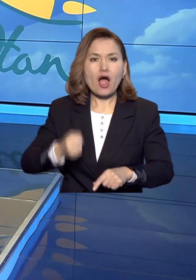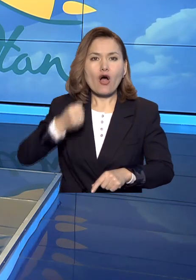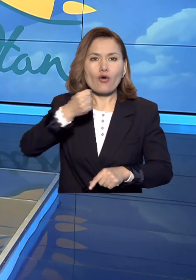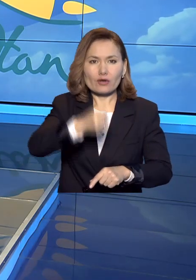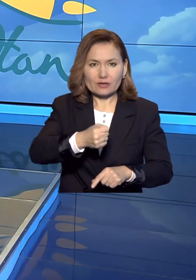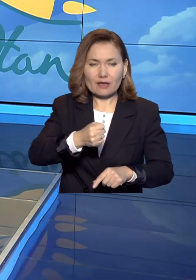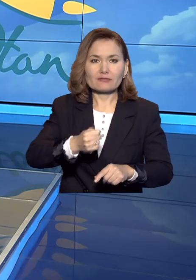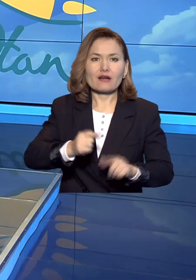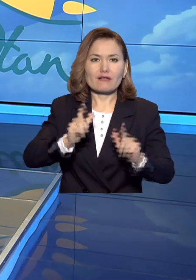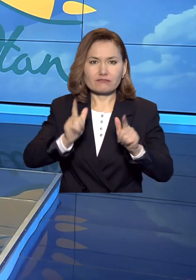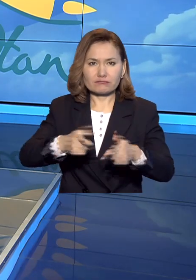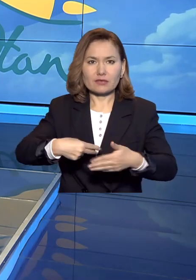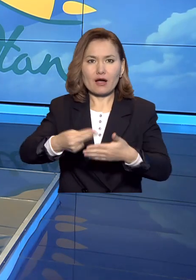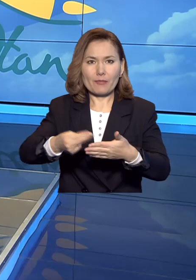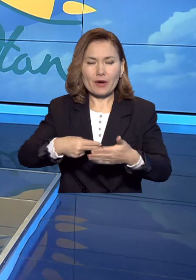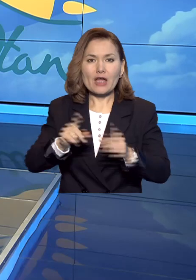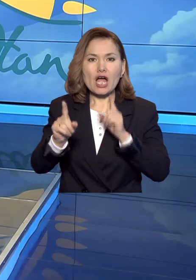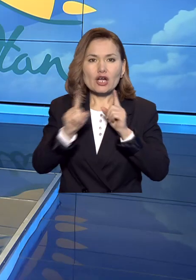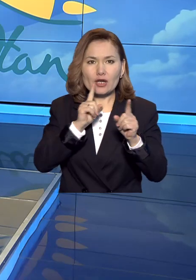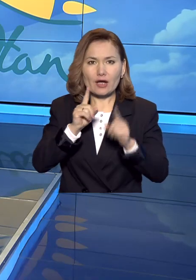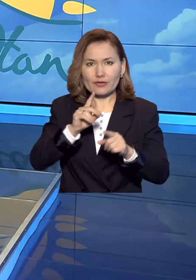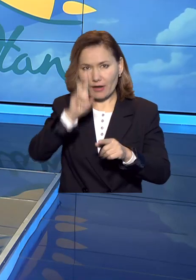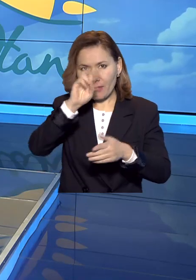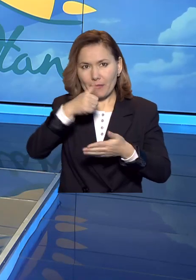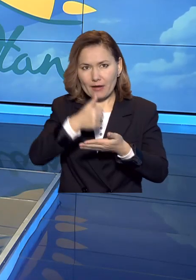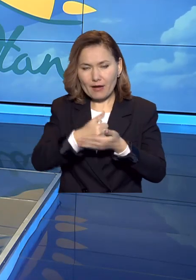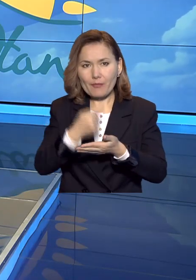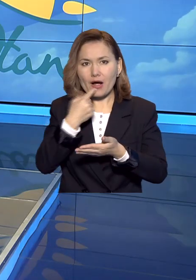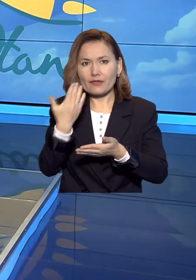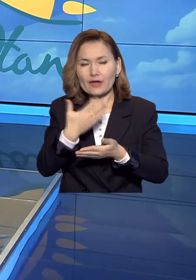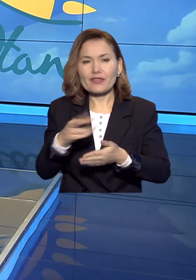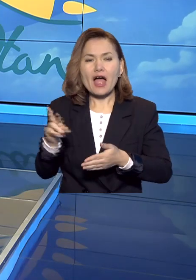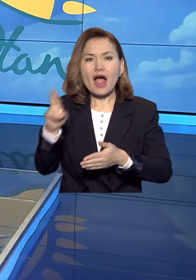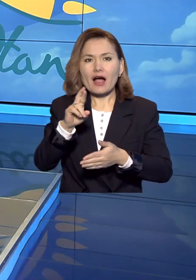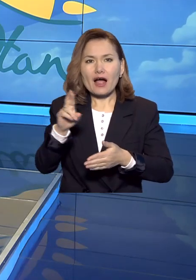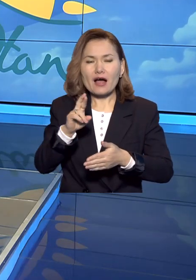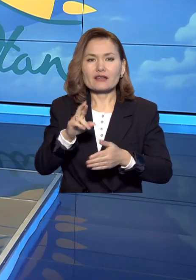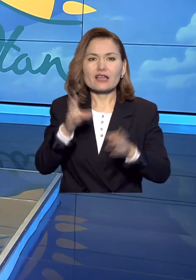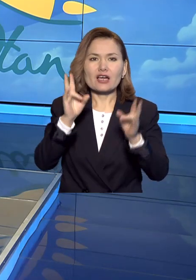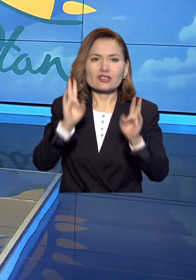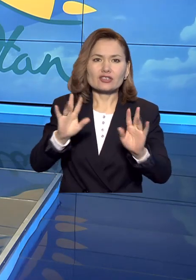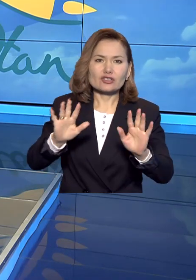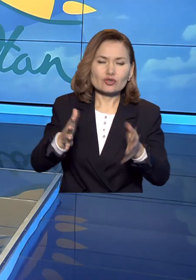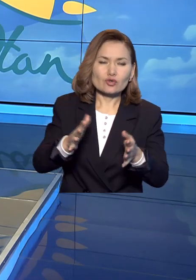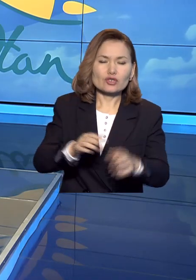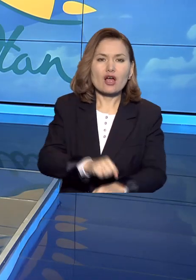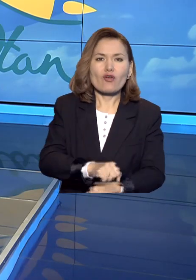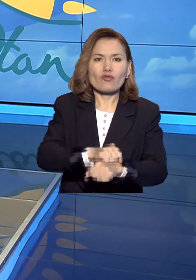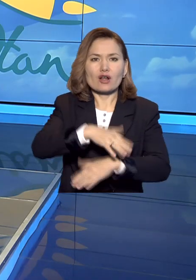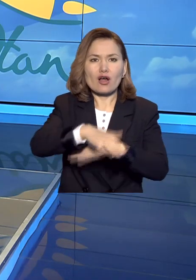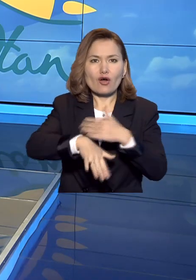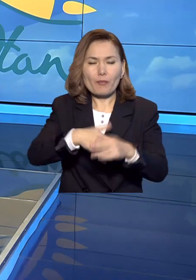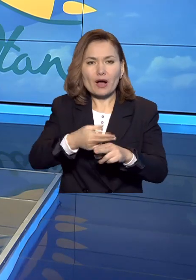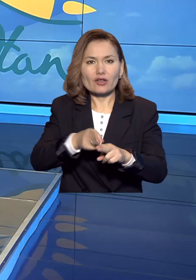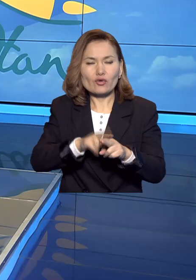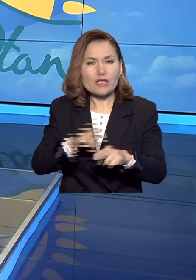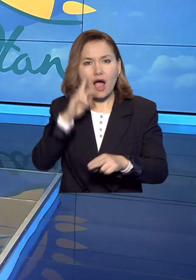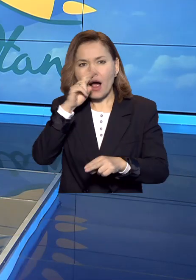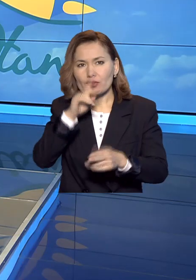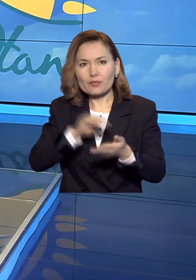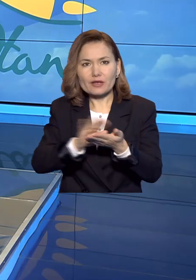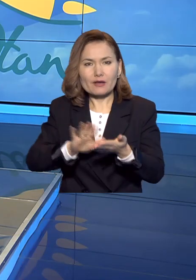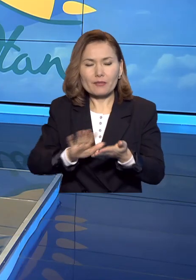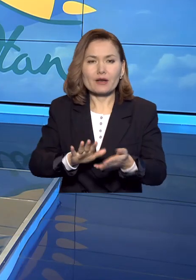бір ауыздан қабылданды. Жиында сөз алған мемлекет басшысы қаңтар оқиғасынан сабақ алуымыз керегін айтты. Президент өз сөзінде бұдан былай